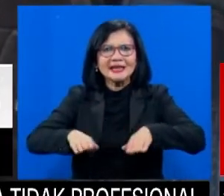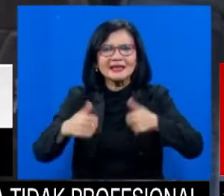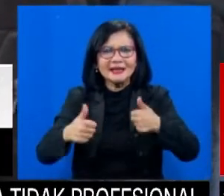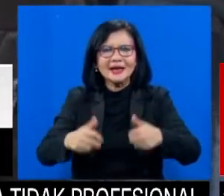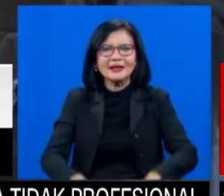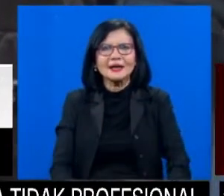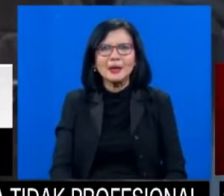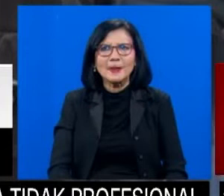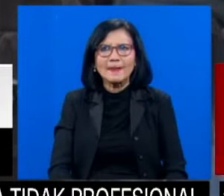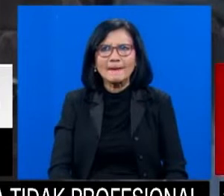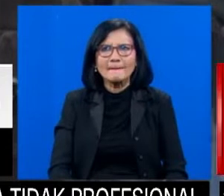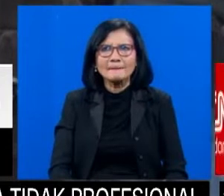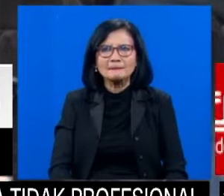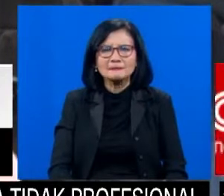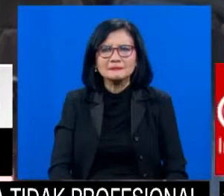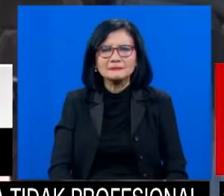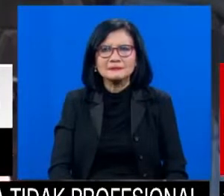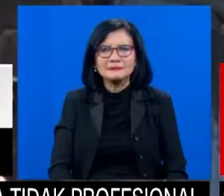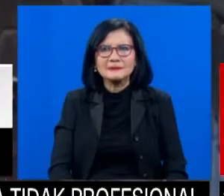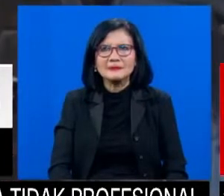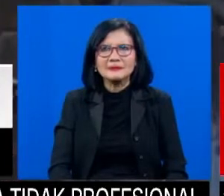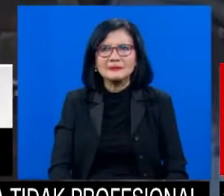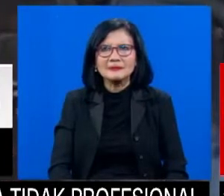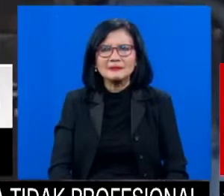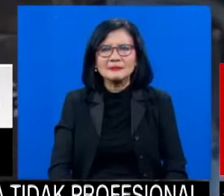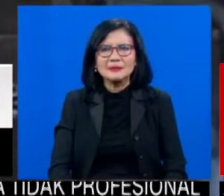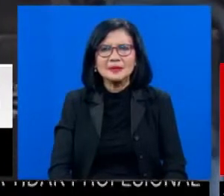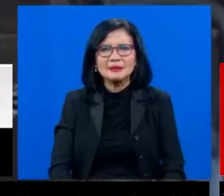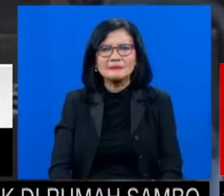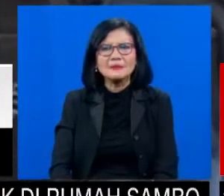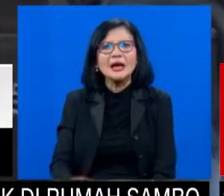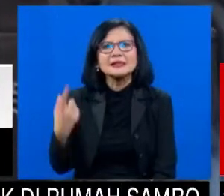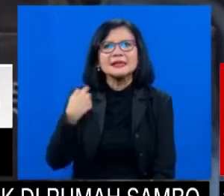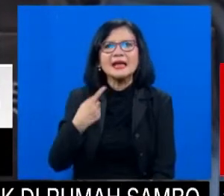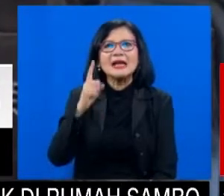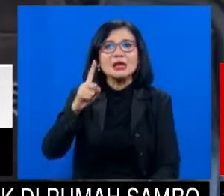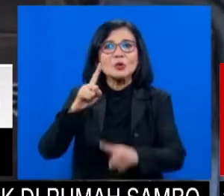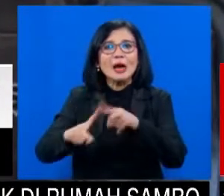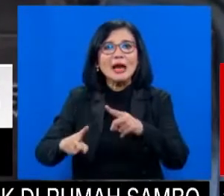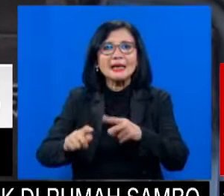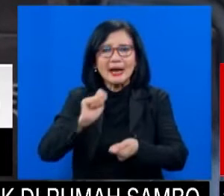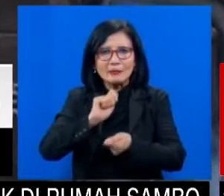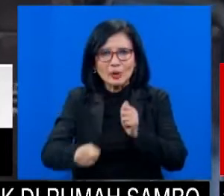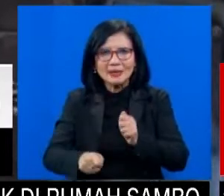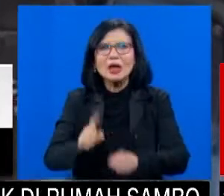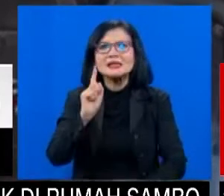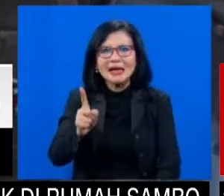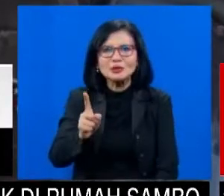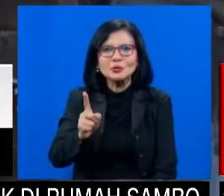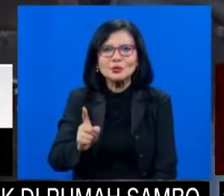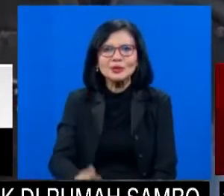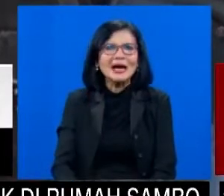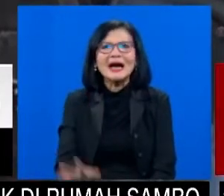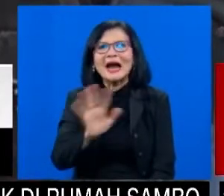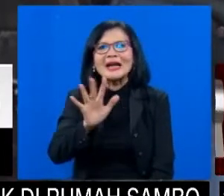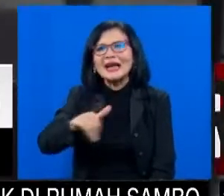gitu. Terus nempel lah. Kemudian juga di sini kan dia tuh jadi satu kali buat itu udah cuma satu aja, nggak ada lagi yang